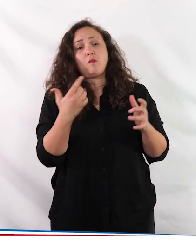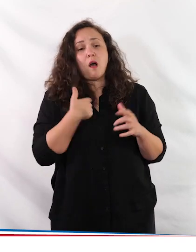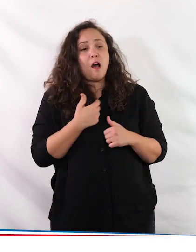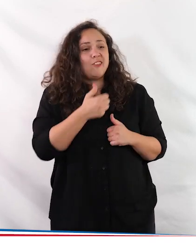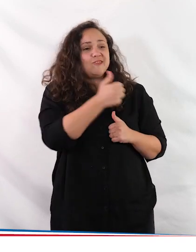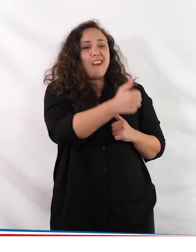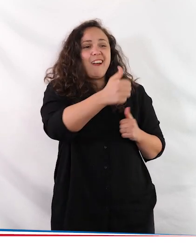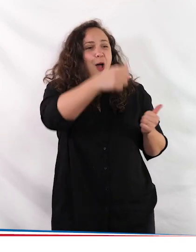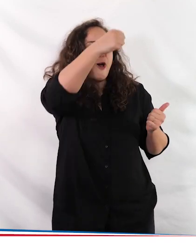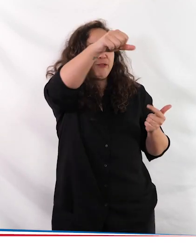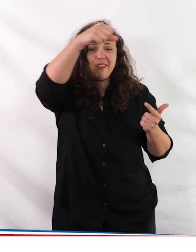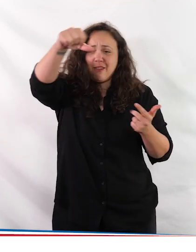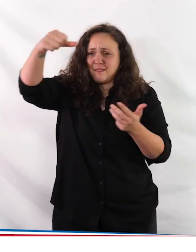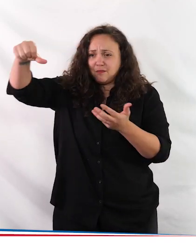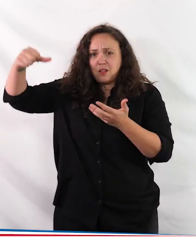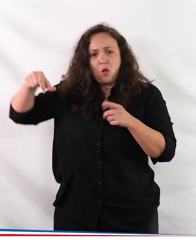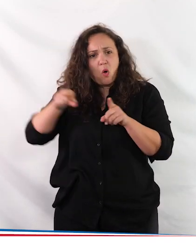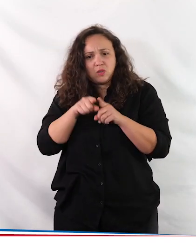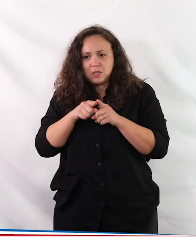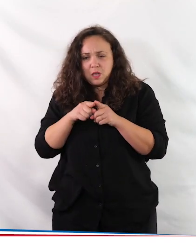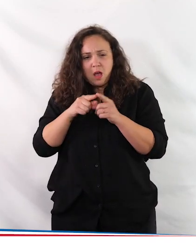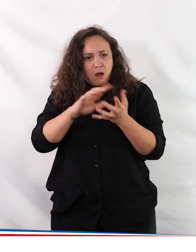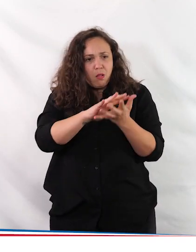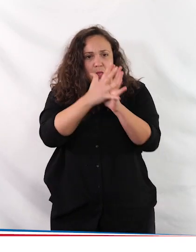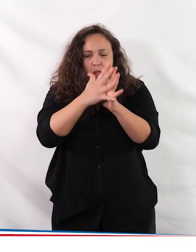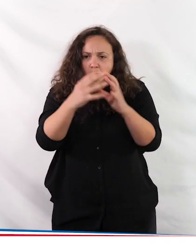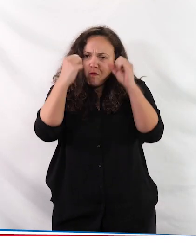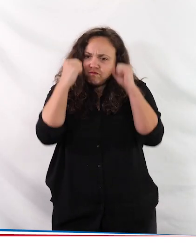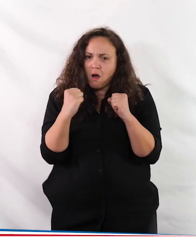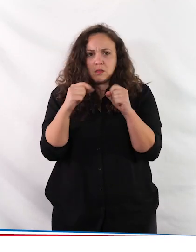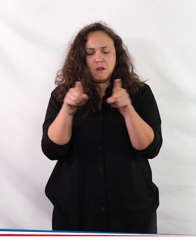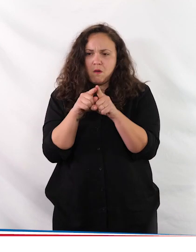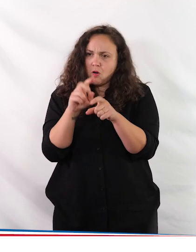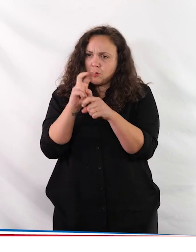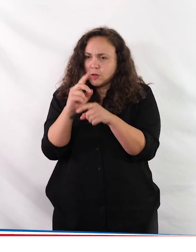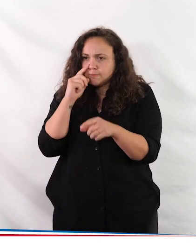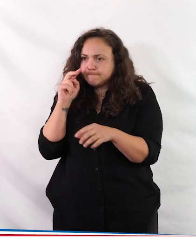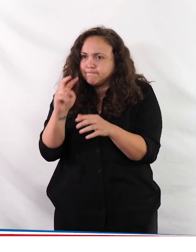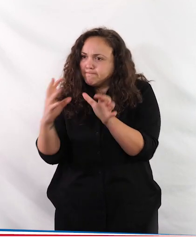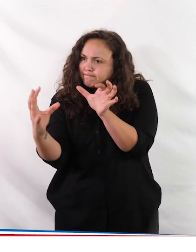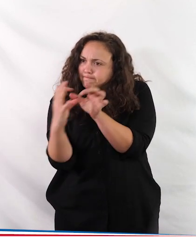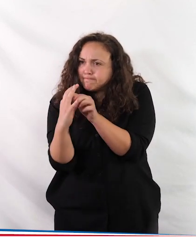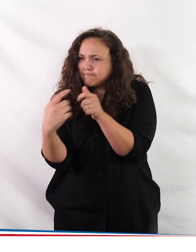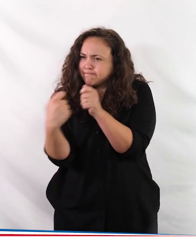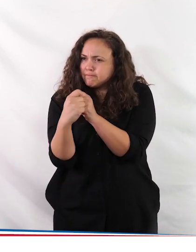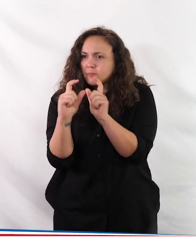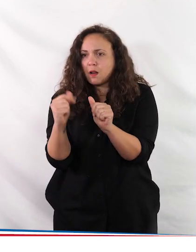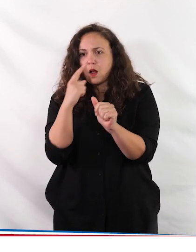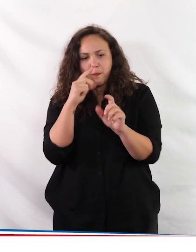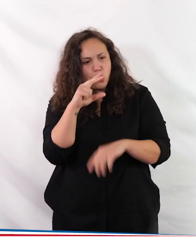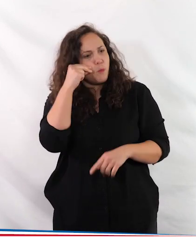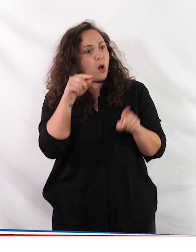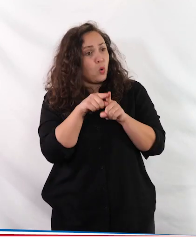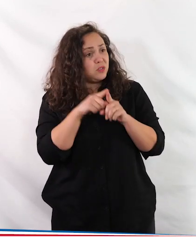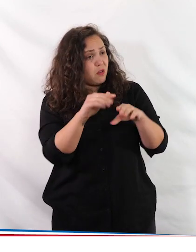nos singularités doivent être aussi des forces dès lors qu'on les prend en considération en tant qu'être humain, mais aussi dans les